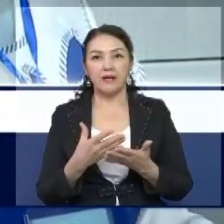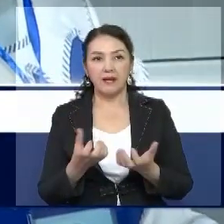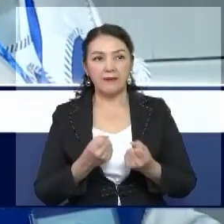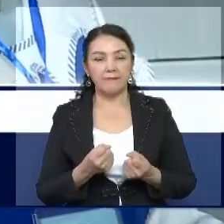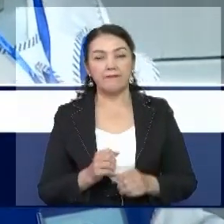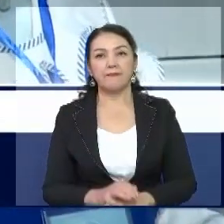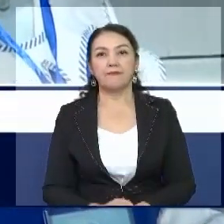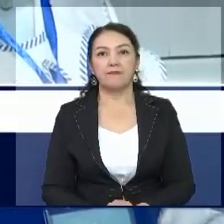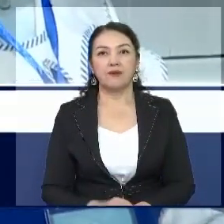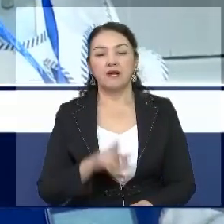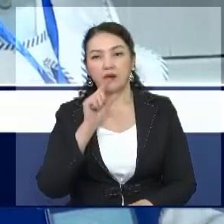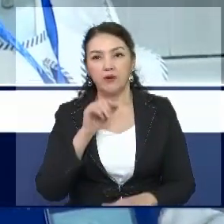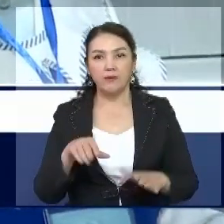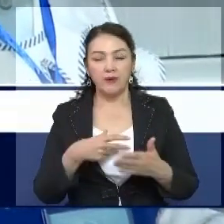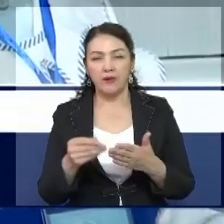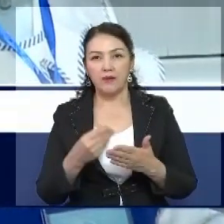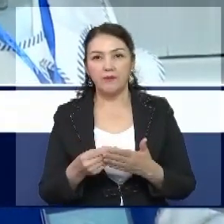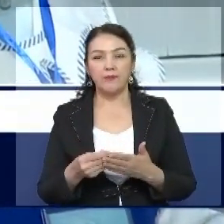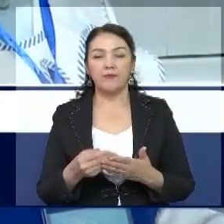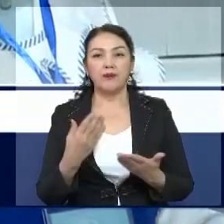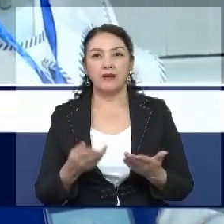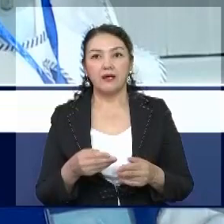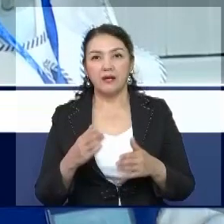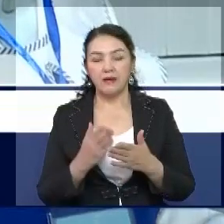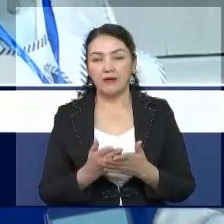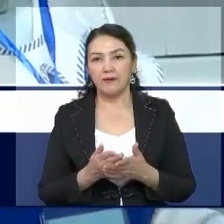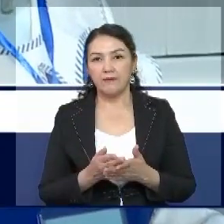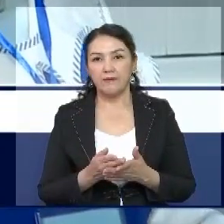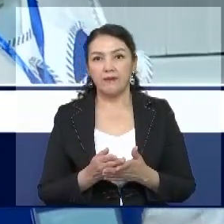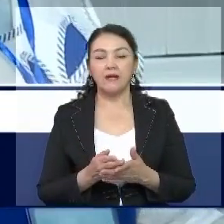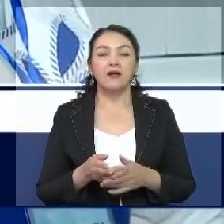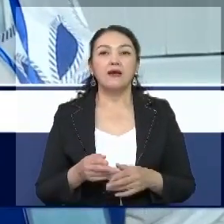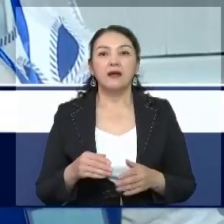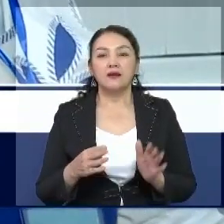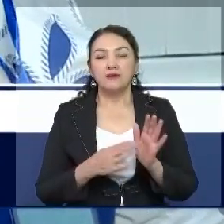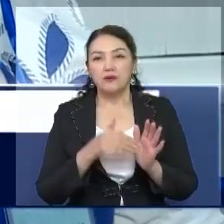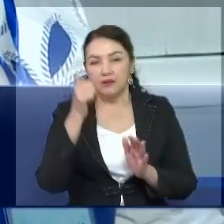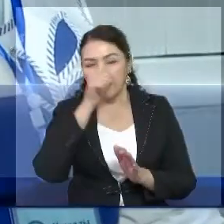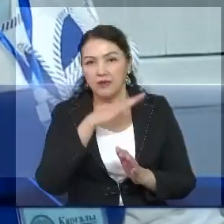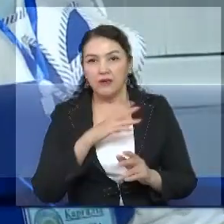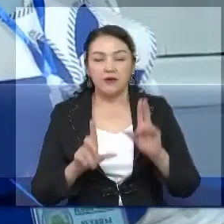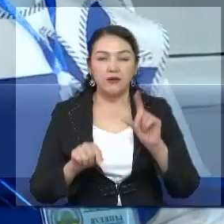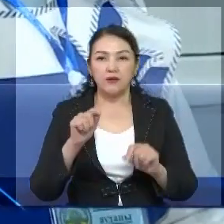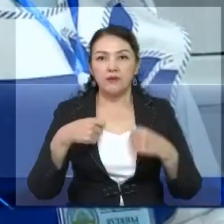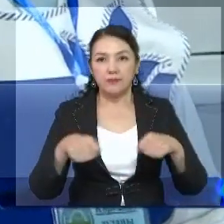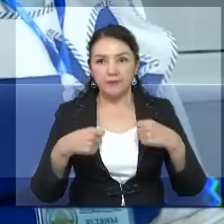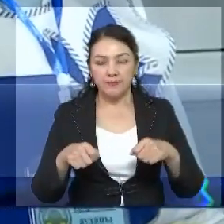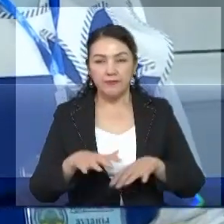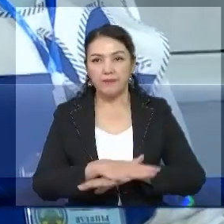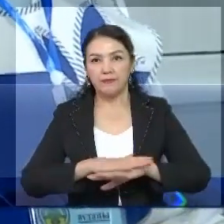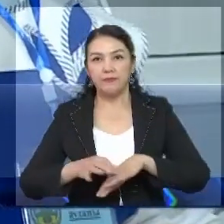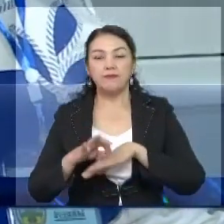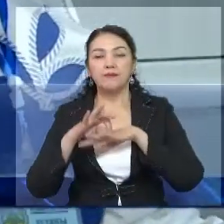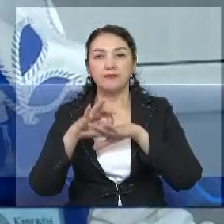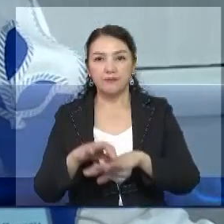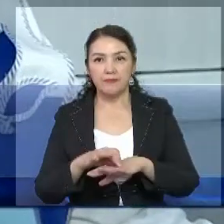алдым, тауықтар алдым, қазір өсіріп отырмын. Осы 9 жылдан бері сүт өнімдерін сатам, ярмаркеге келіп